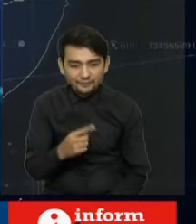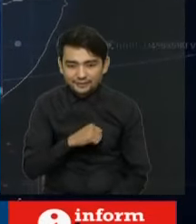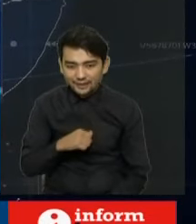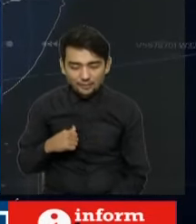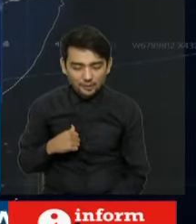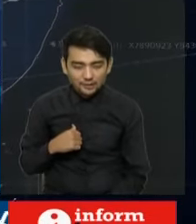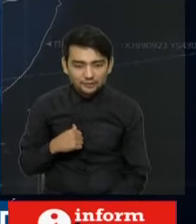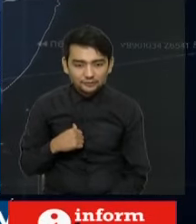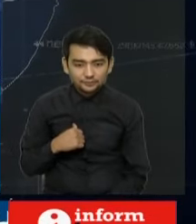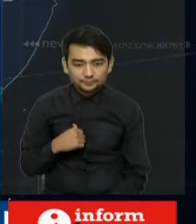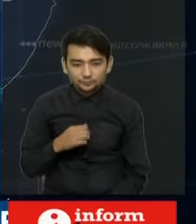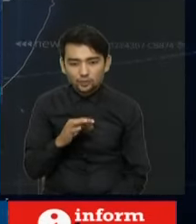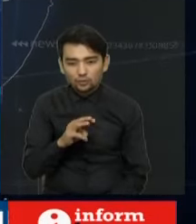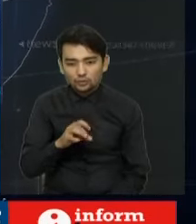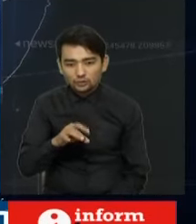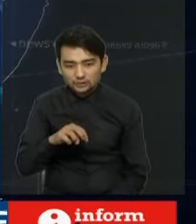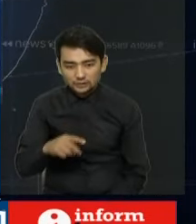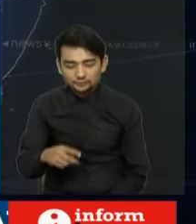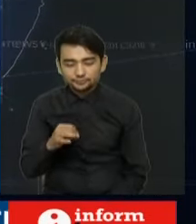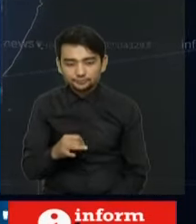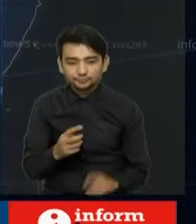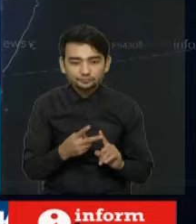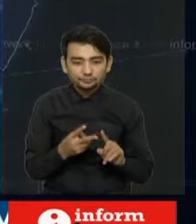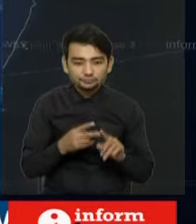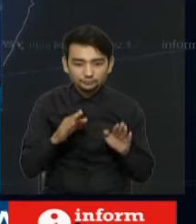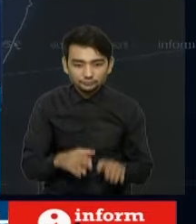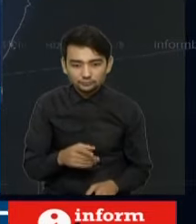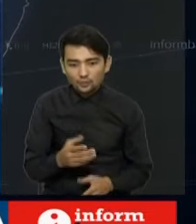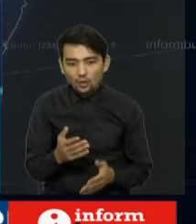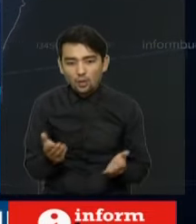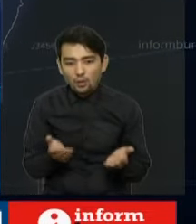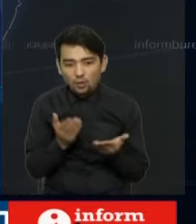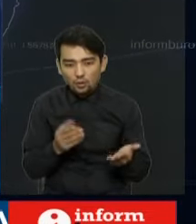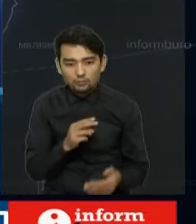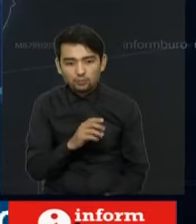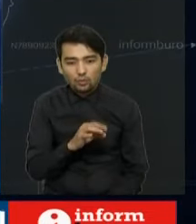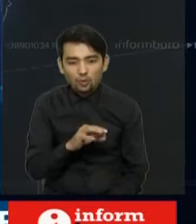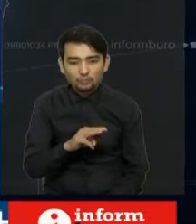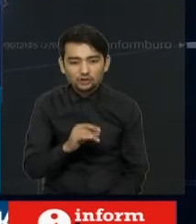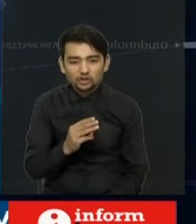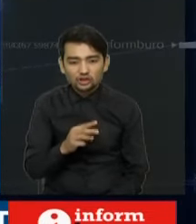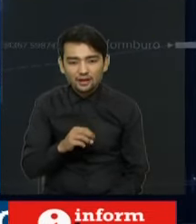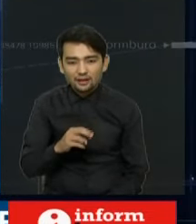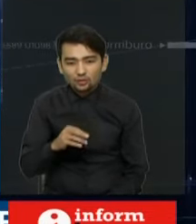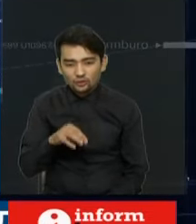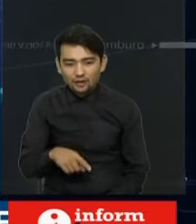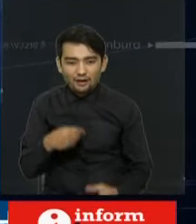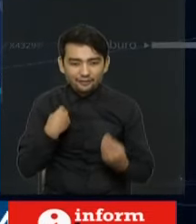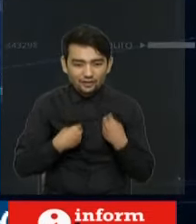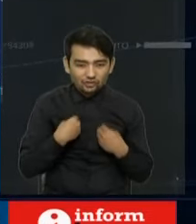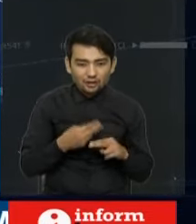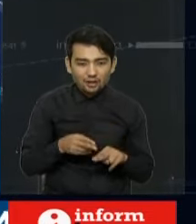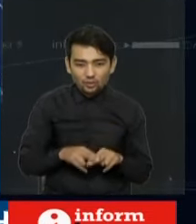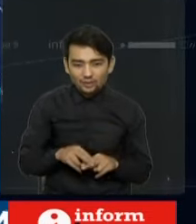основная отрасль. На втором месте это, конечно же, легкая промышленность. Это производство одежды, которая